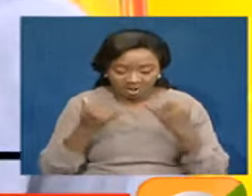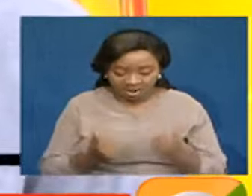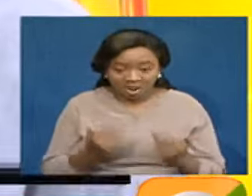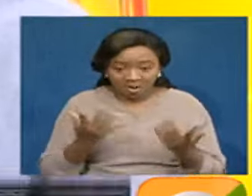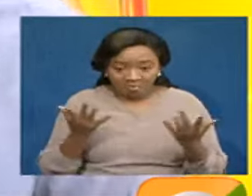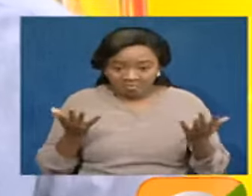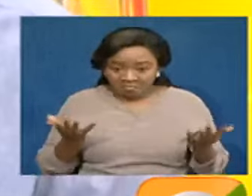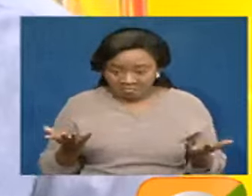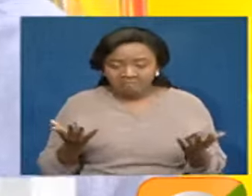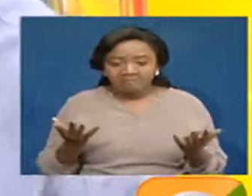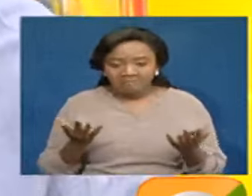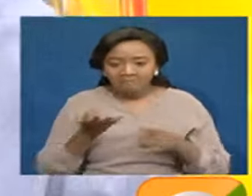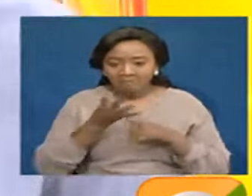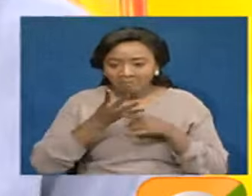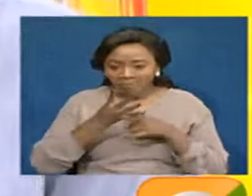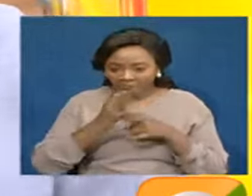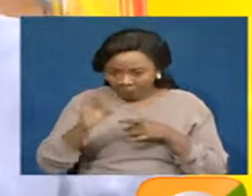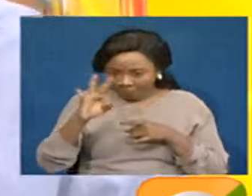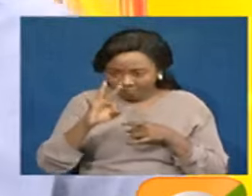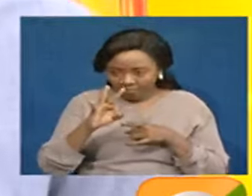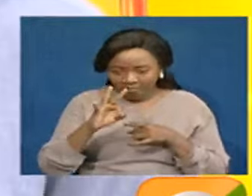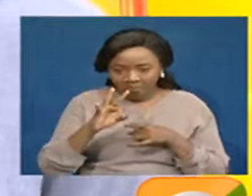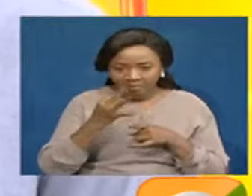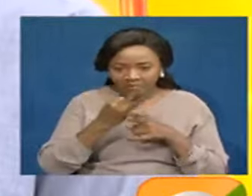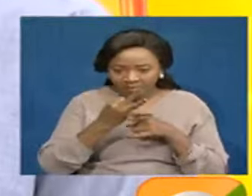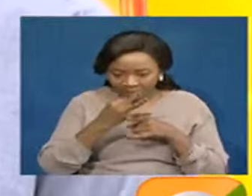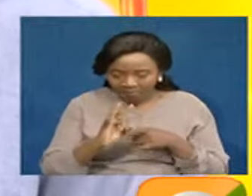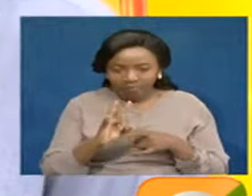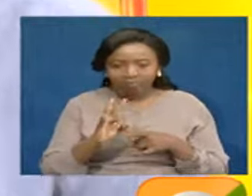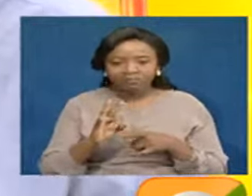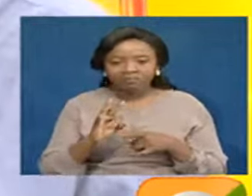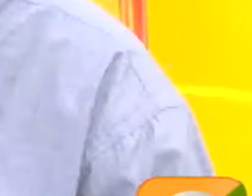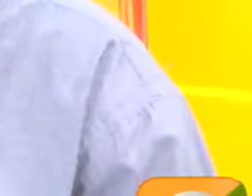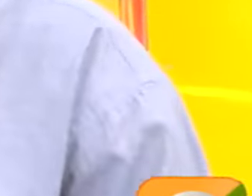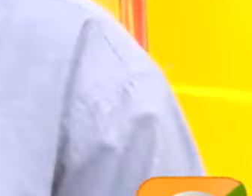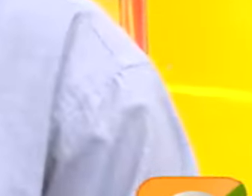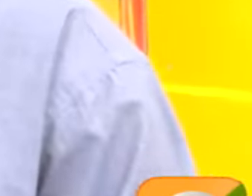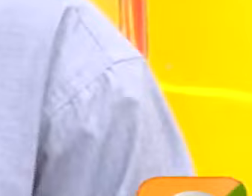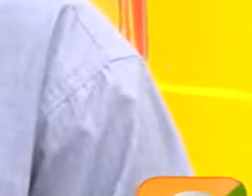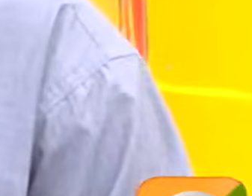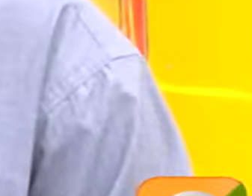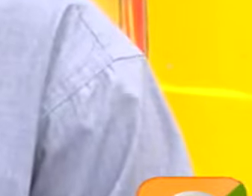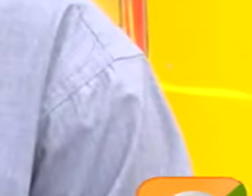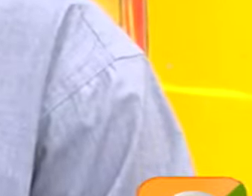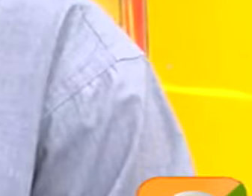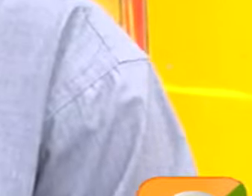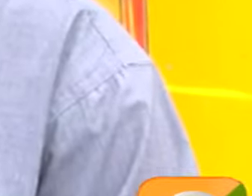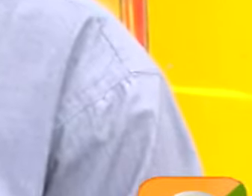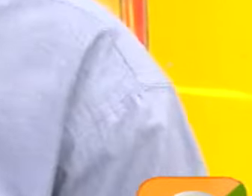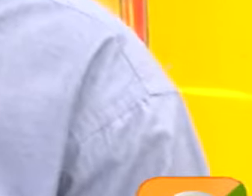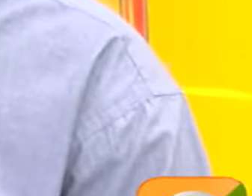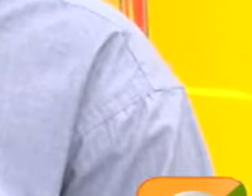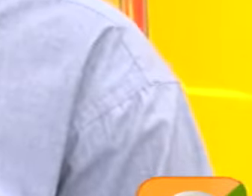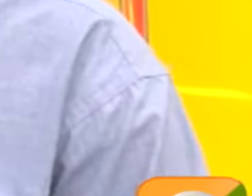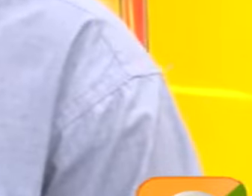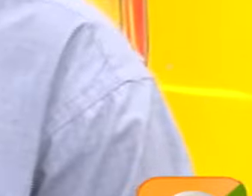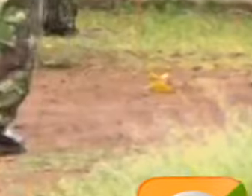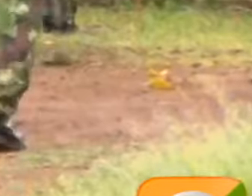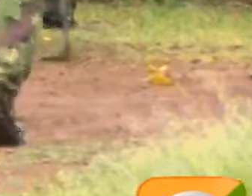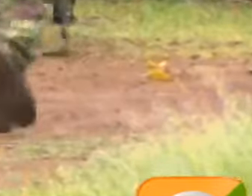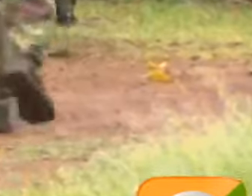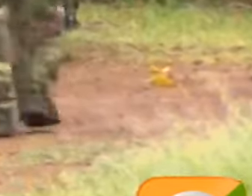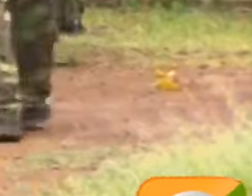kidato cha form 3, aingia form 4, ndipo alipatwa na shida na tukampeleka hospitali.